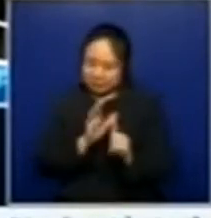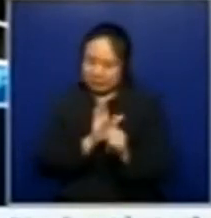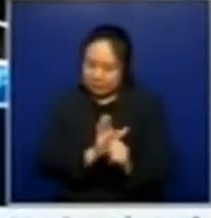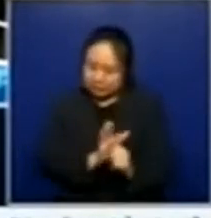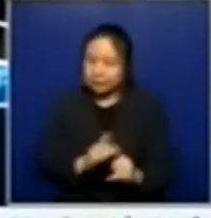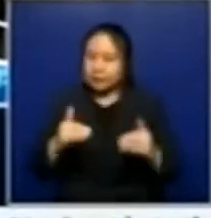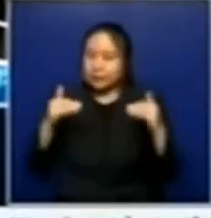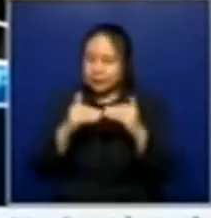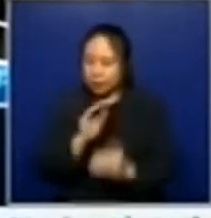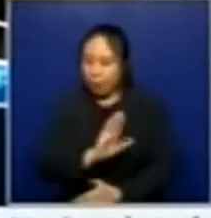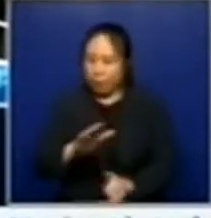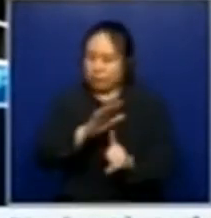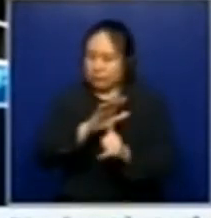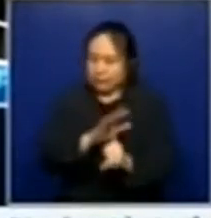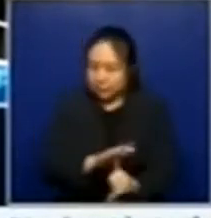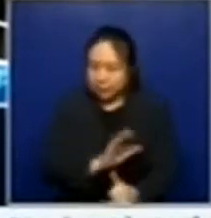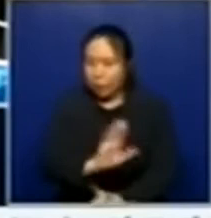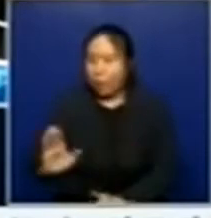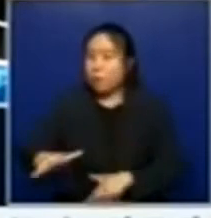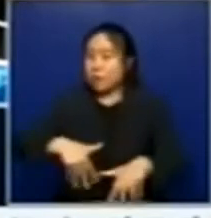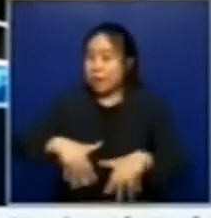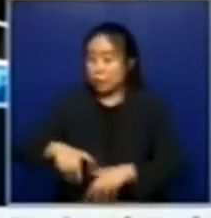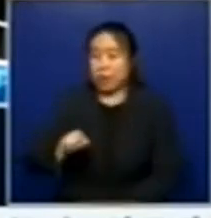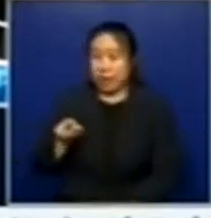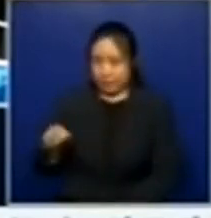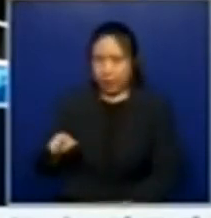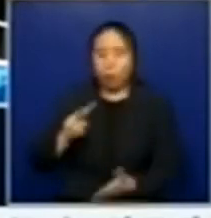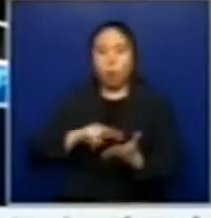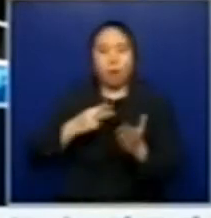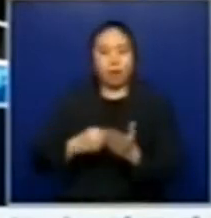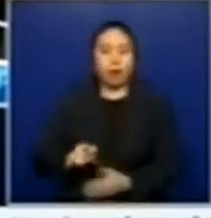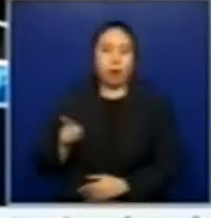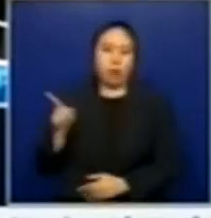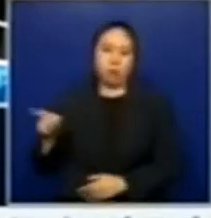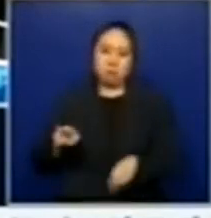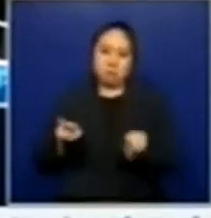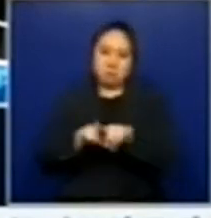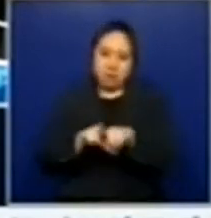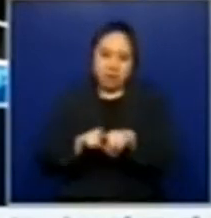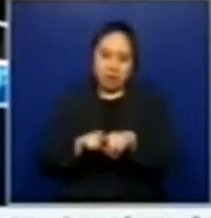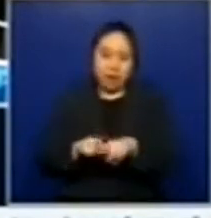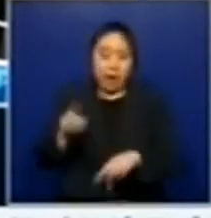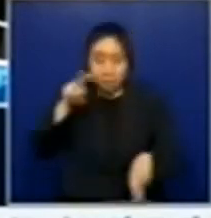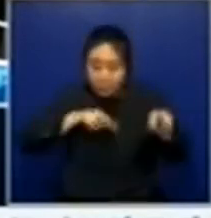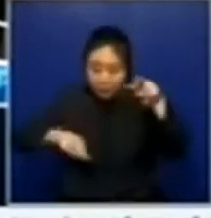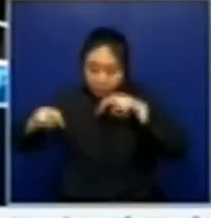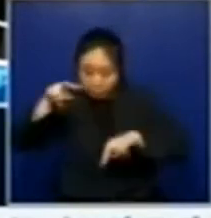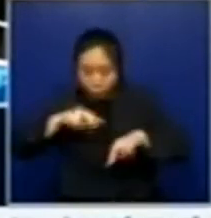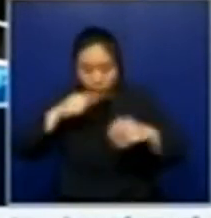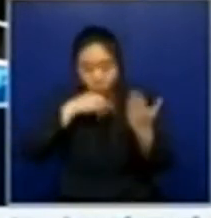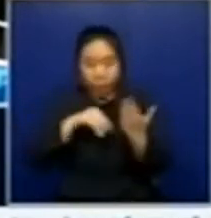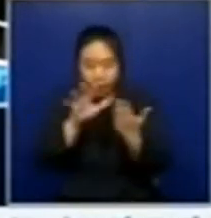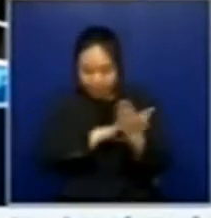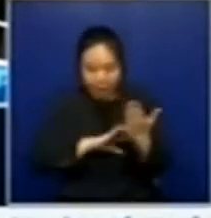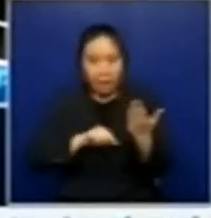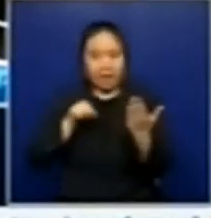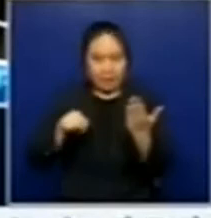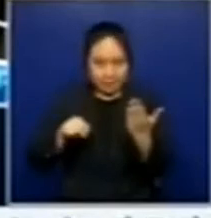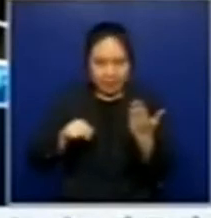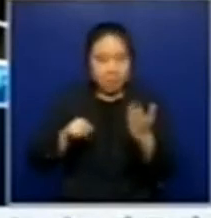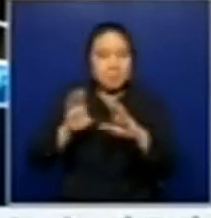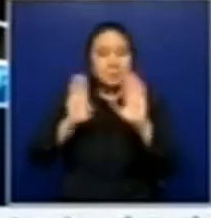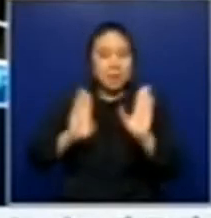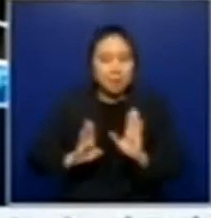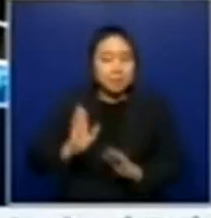สิทธิเสรีภาพตรงนี้ของประชาชนมันเท่ากับเขาผู้นั้นกำลังทำลายระบอบการปกครองของราชอาณาจักรไทยที่ใช้การปกครอง